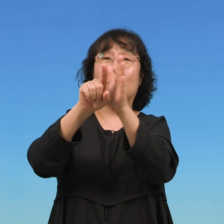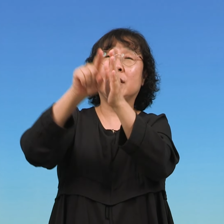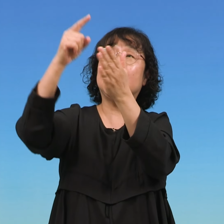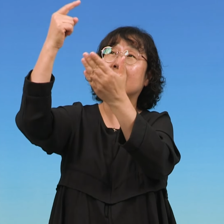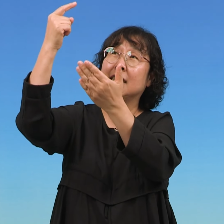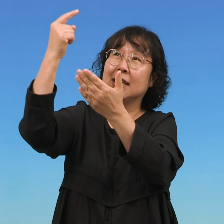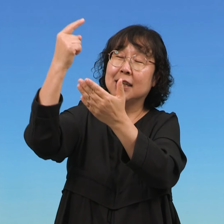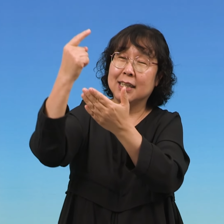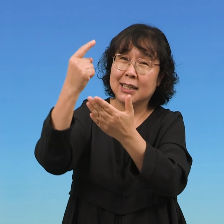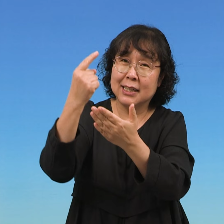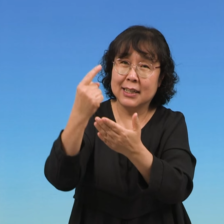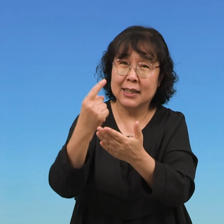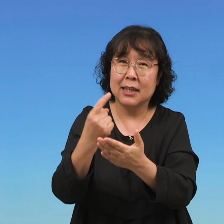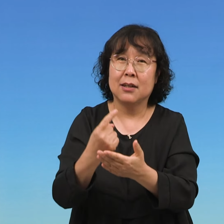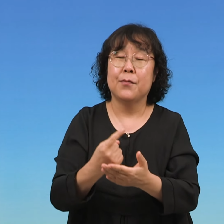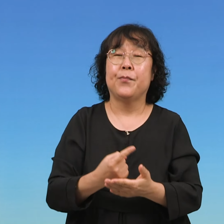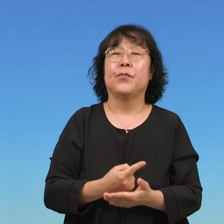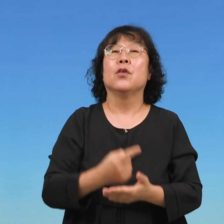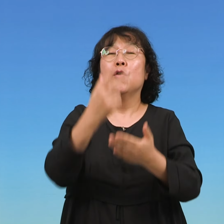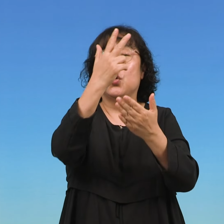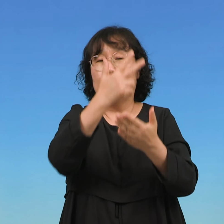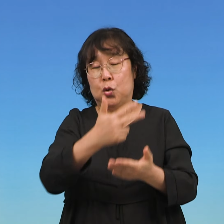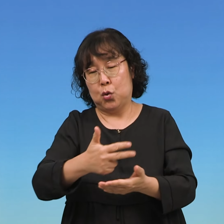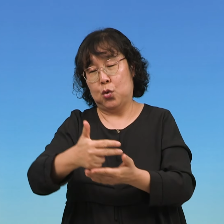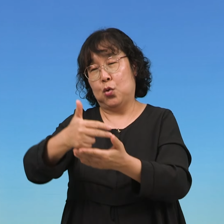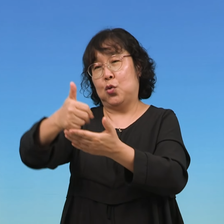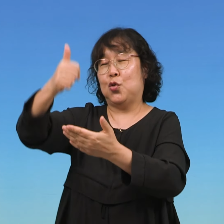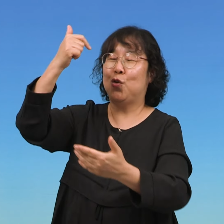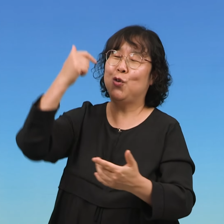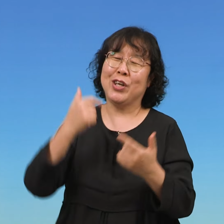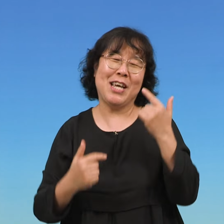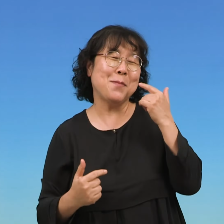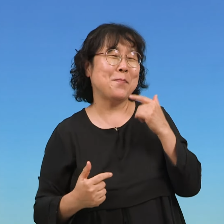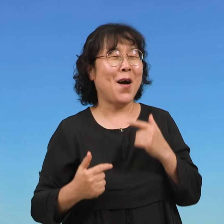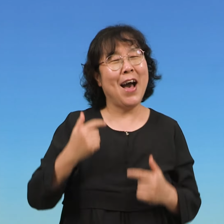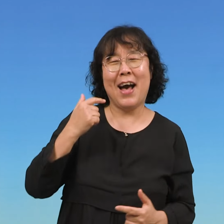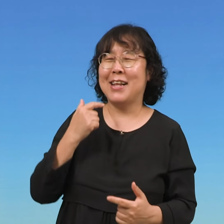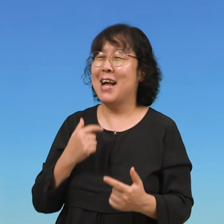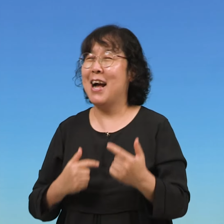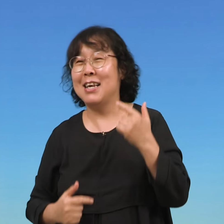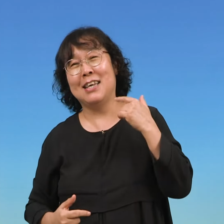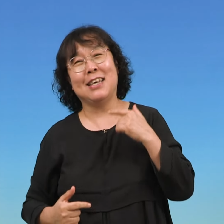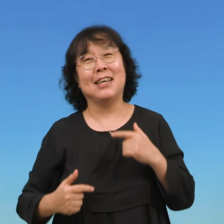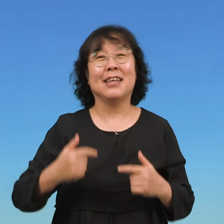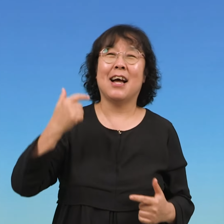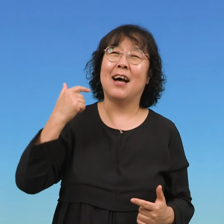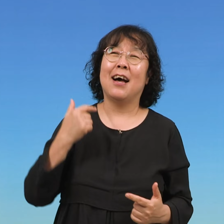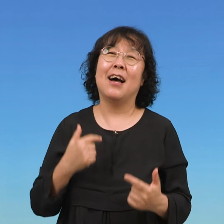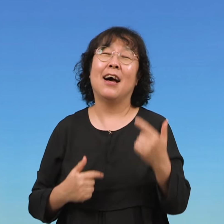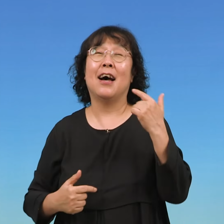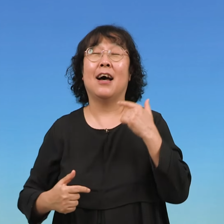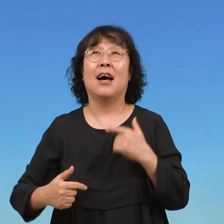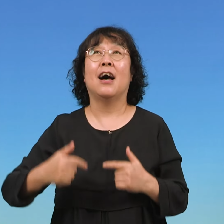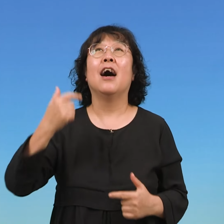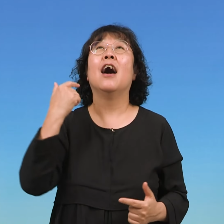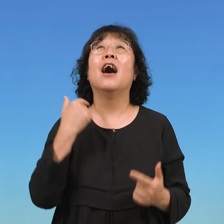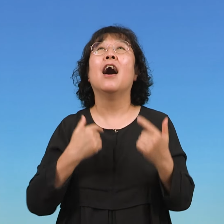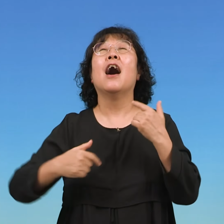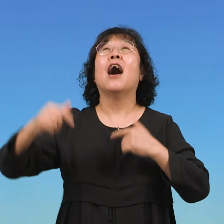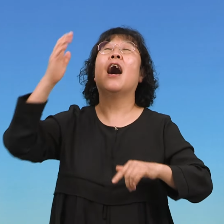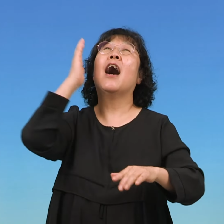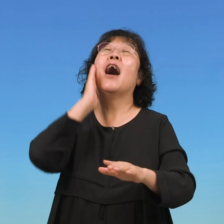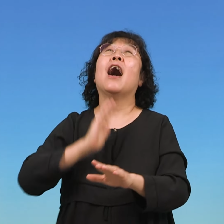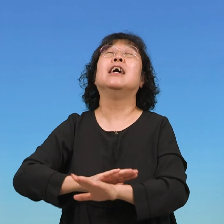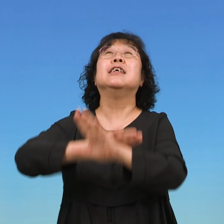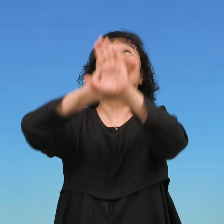여러분 눈으로 기뻐합니까 주를 기뻐하나이다 우리의 기뻐하나니 하늘